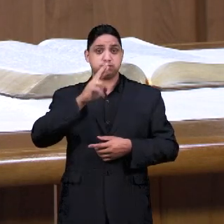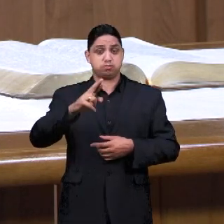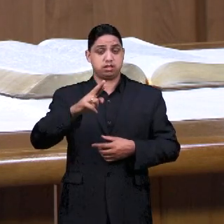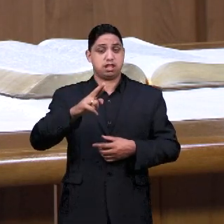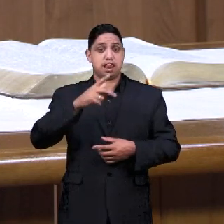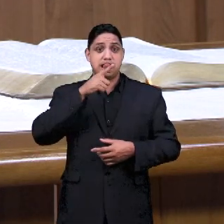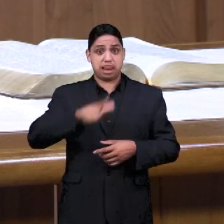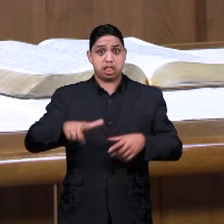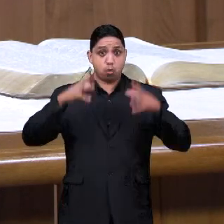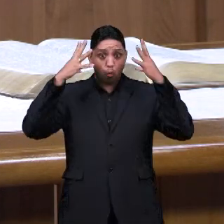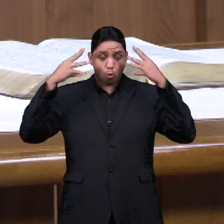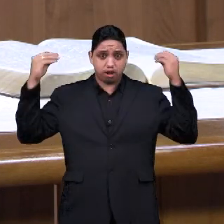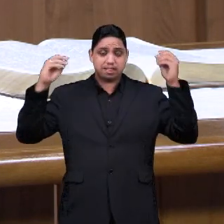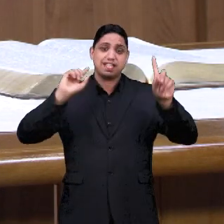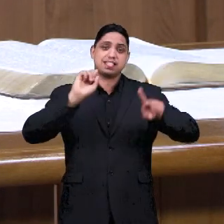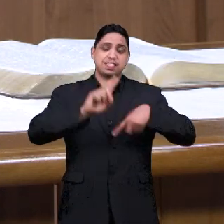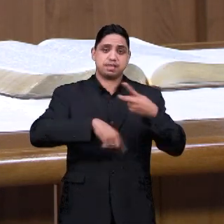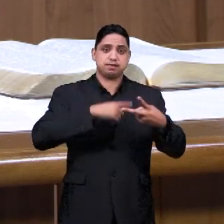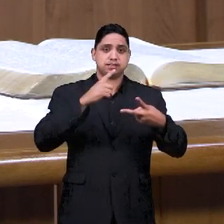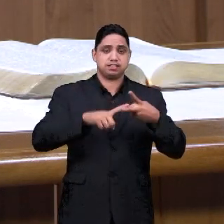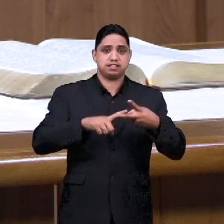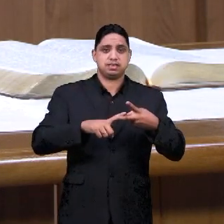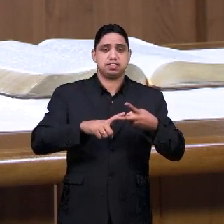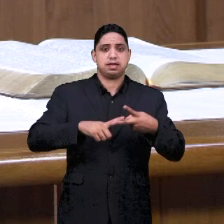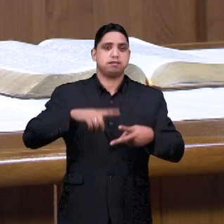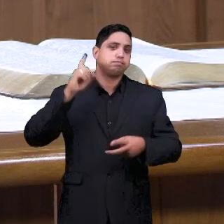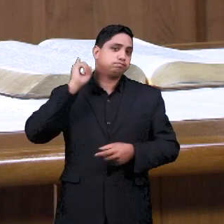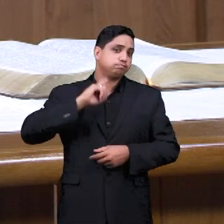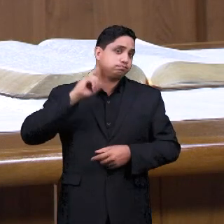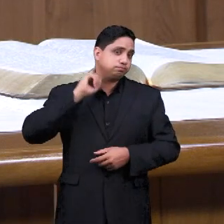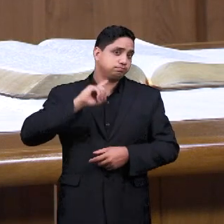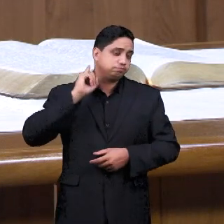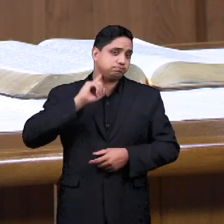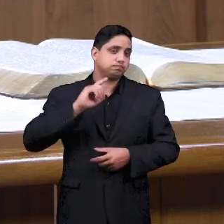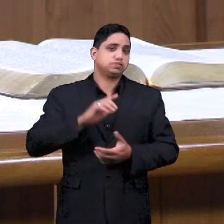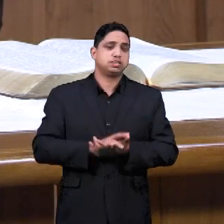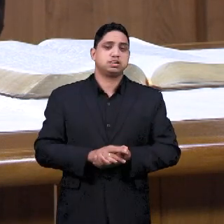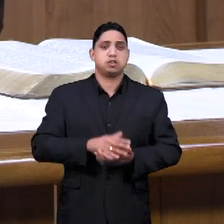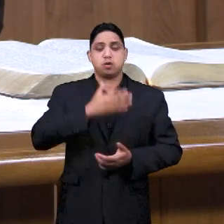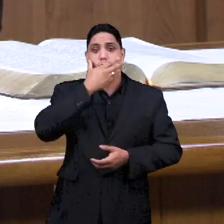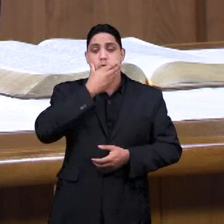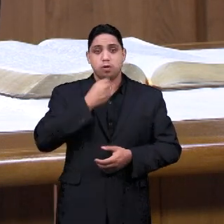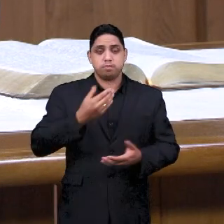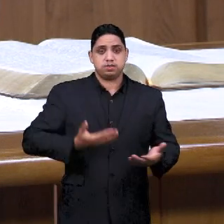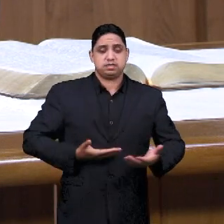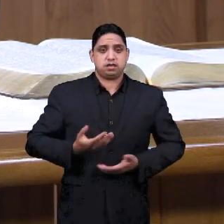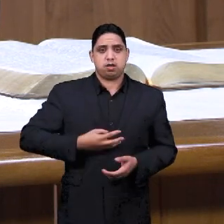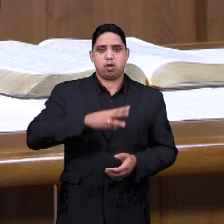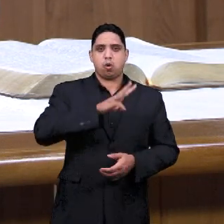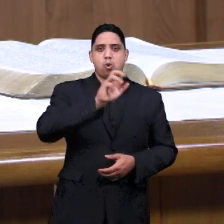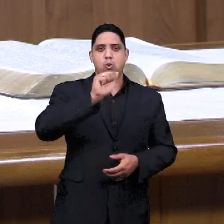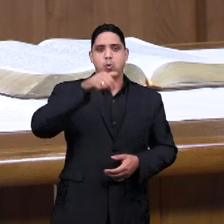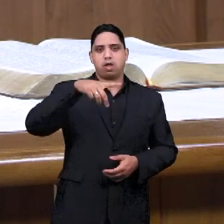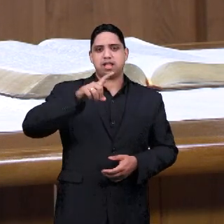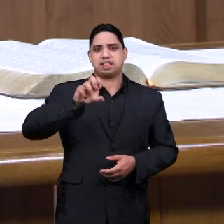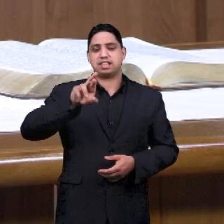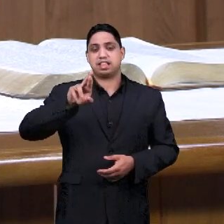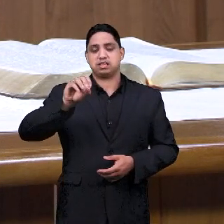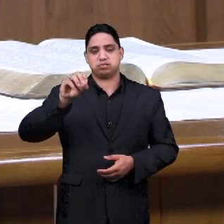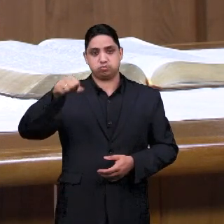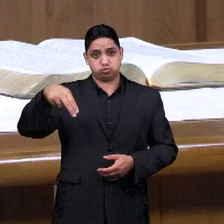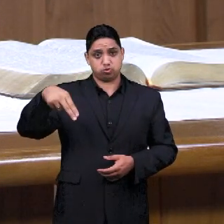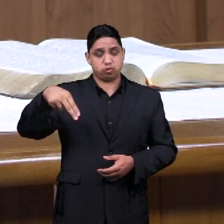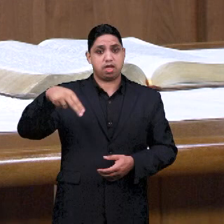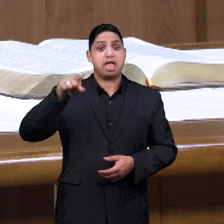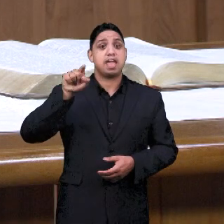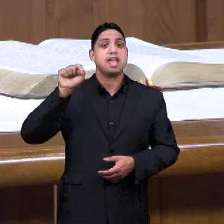hollandaise. Et ensuite, nous passons à l'état de Minas Gerais et là, notre frère Wanderson, il